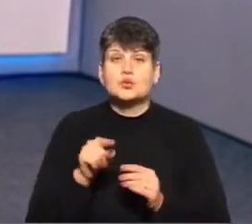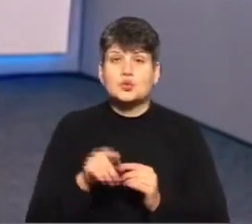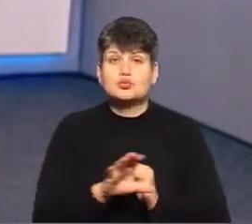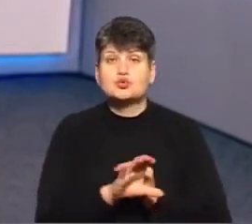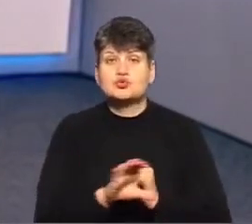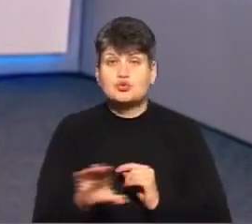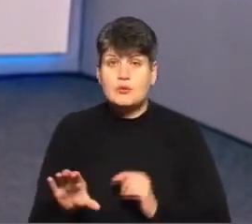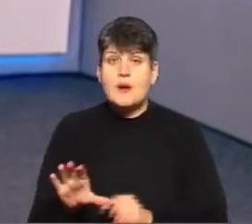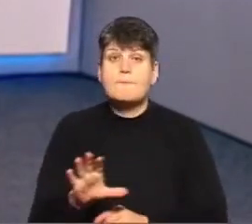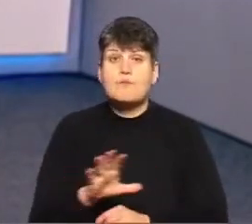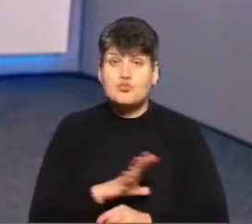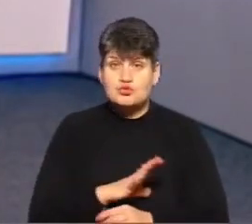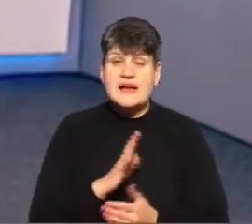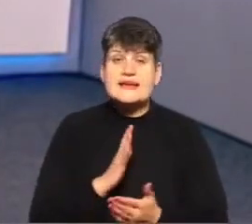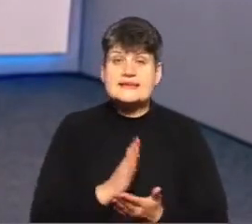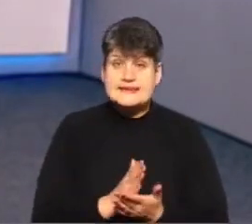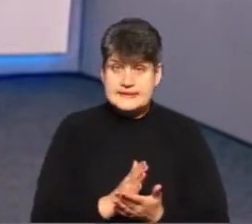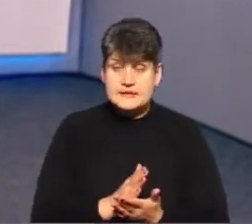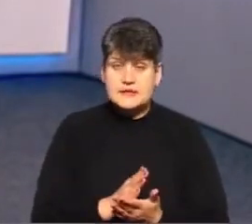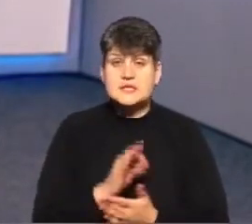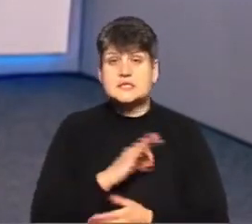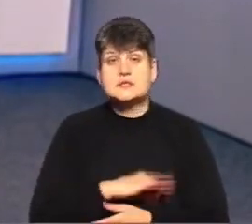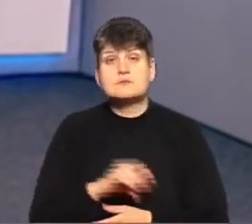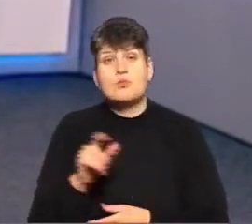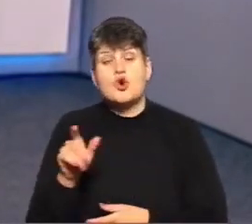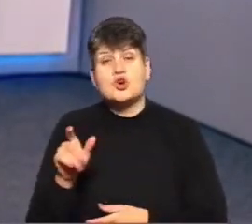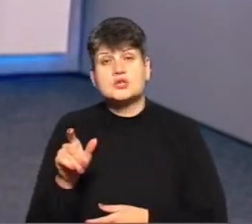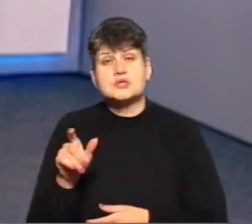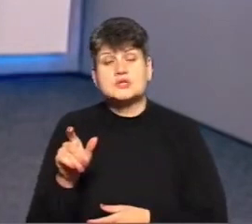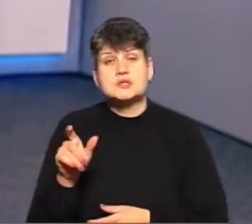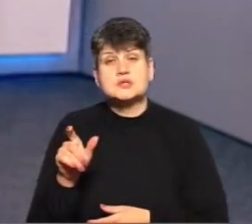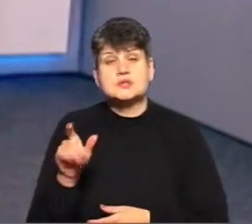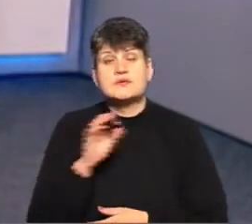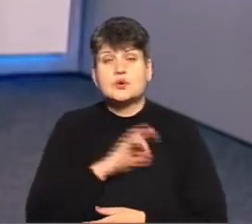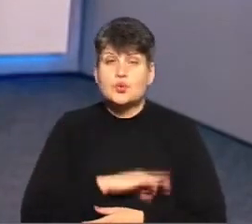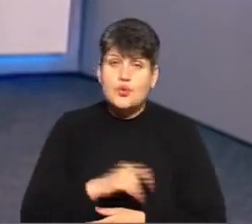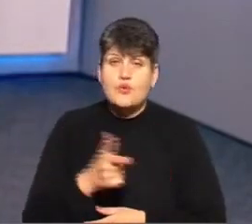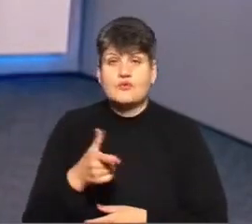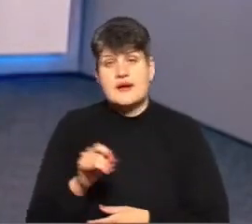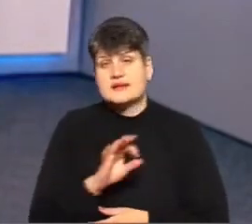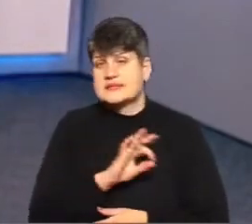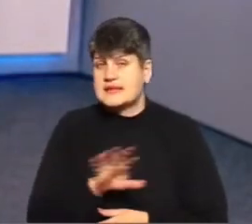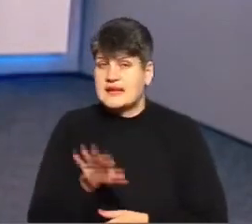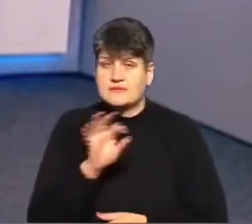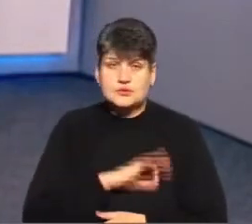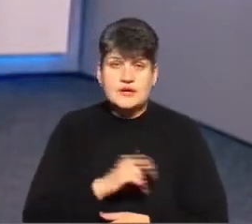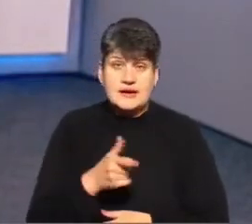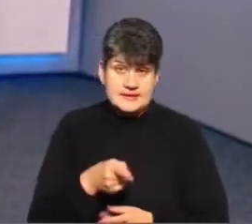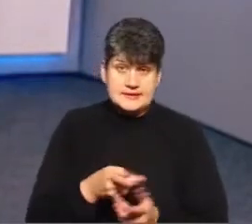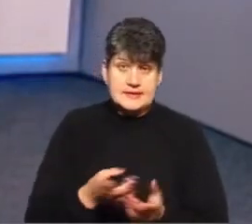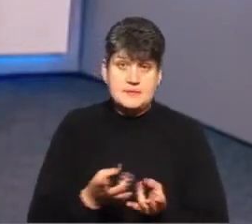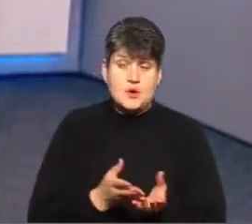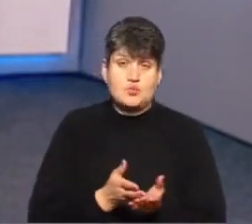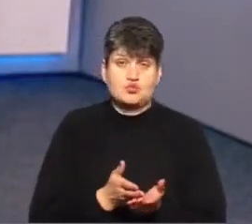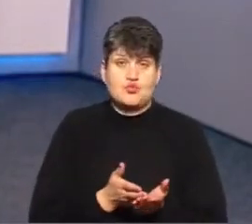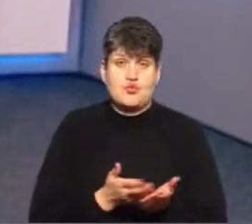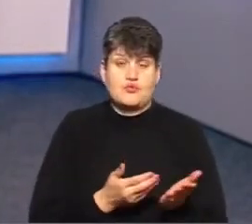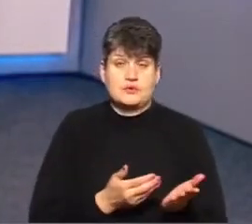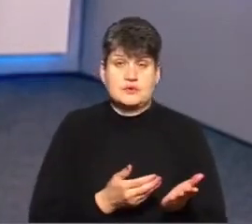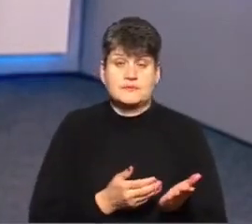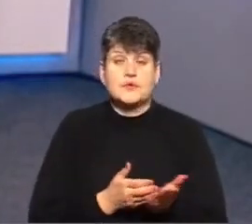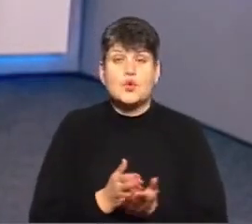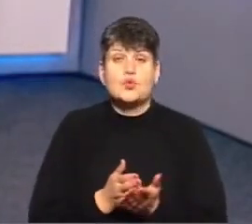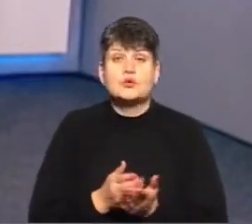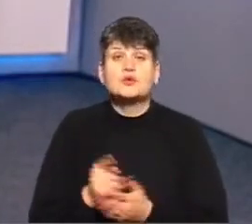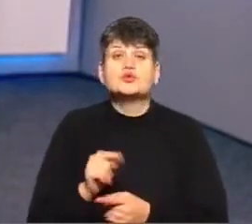і є, споживає споживаючи газ чи не споживає, і її треба обслуговувати. Обслуговувати, що це